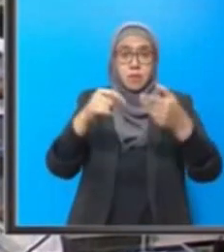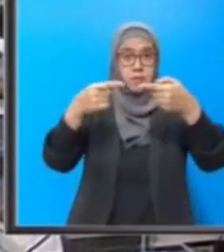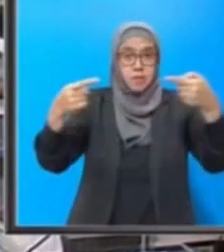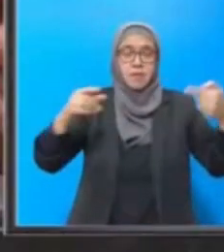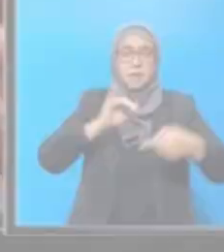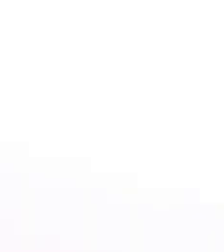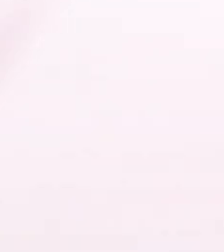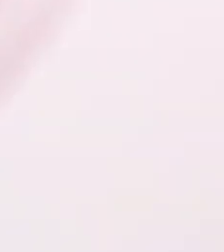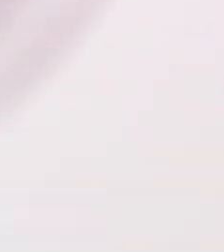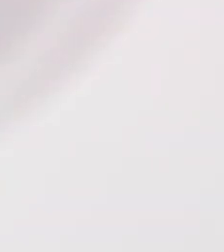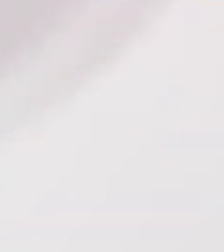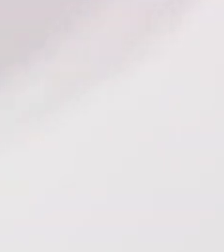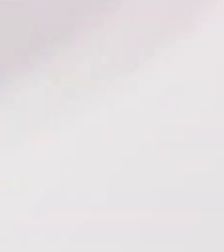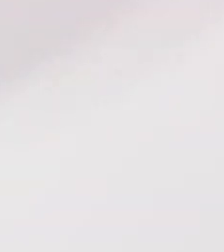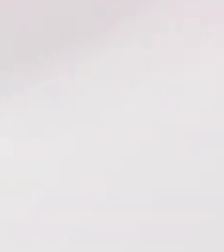saya makasih